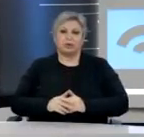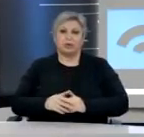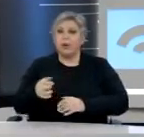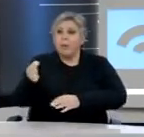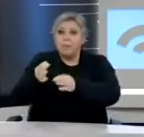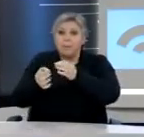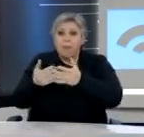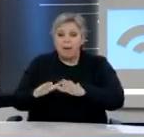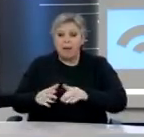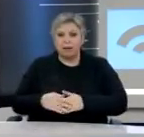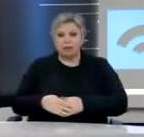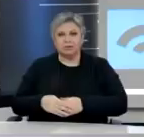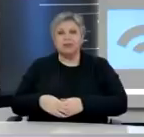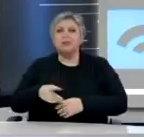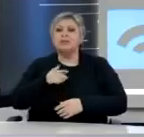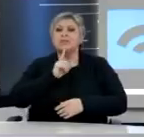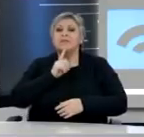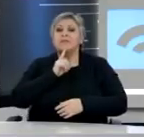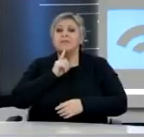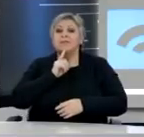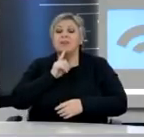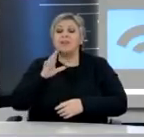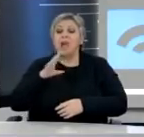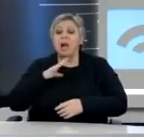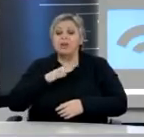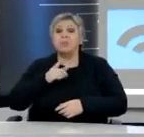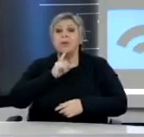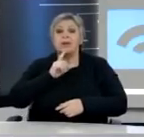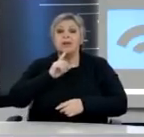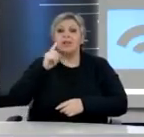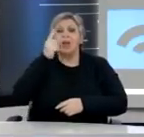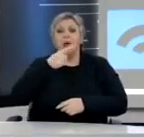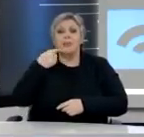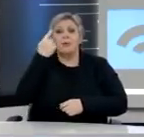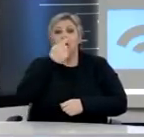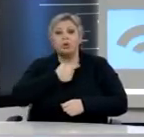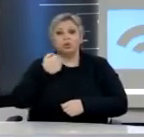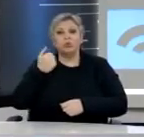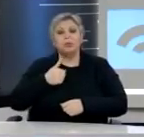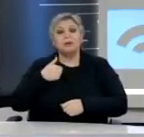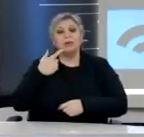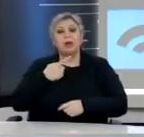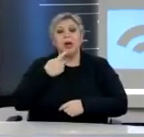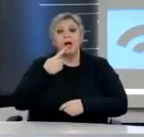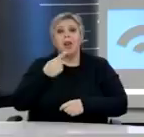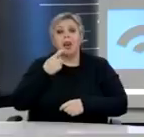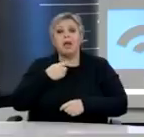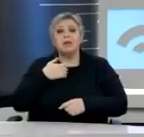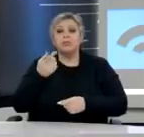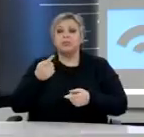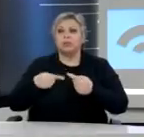Και τώρα οι ίδιοι άνθρωποι, τα ίδια πρόσωπα, οι ίδιες πολιτικές δυνάμεις ερμηνεύουν και το Σύνταγμα και τον κανονισμό καθ' όπως τους